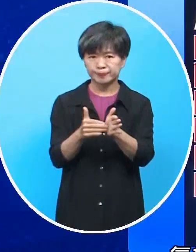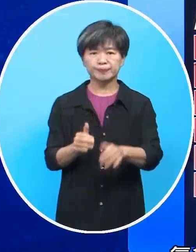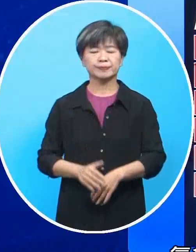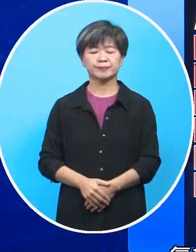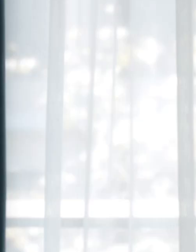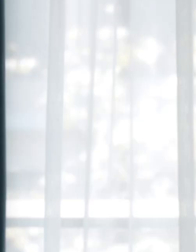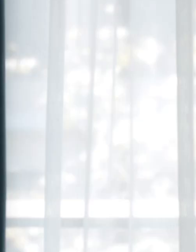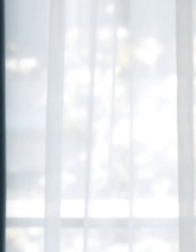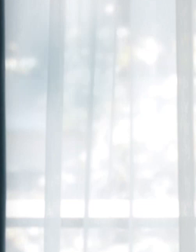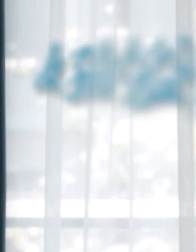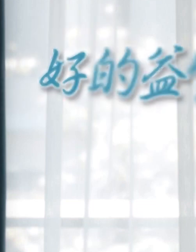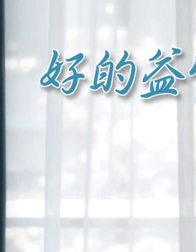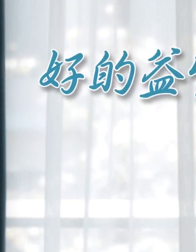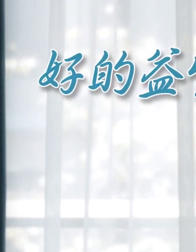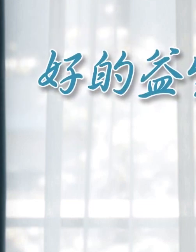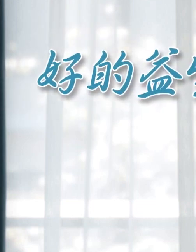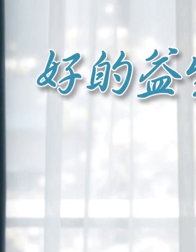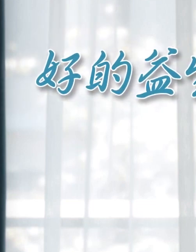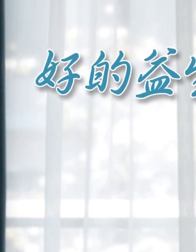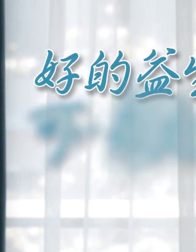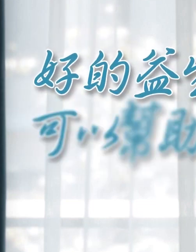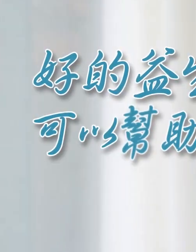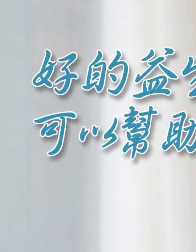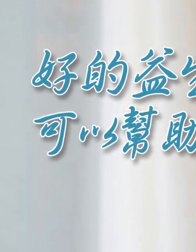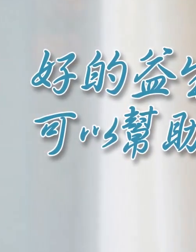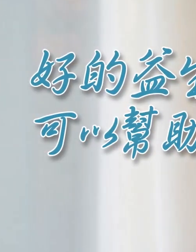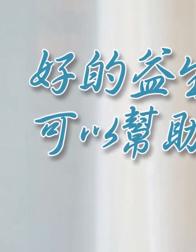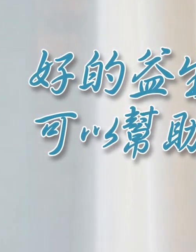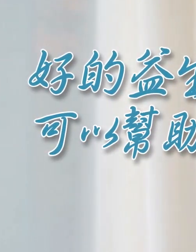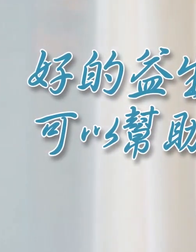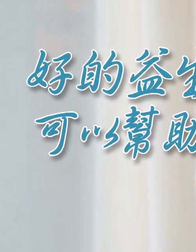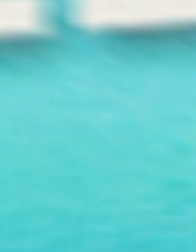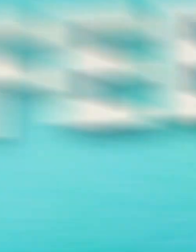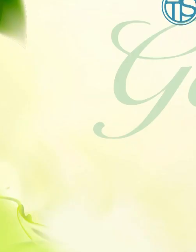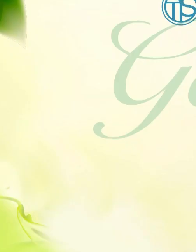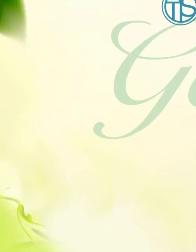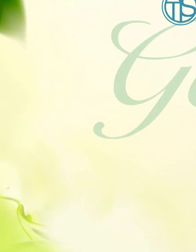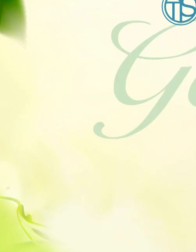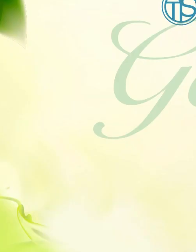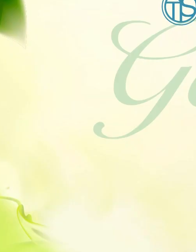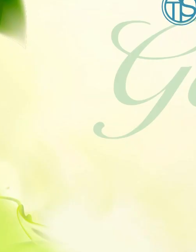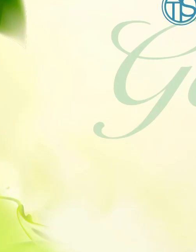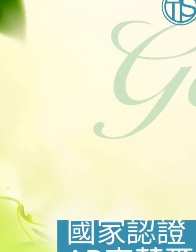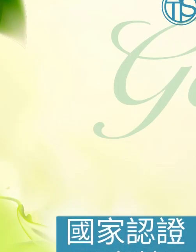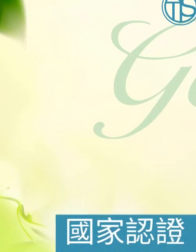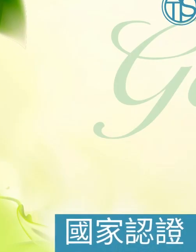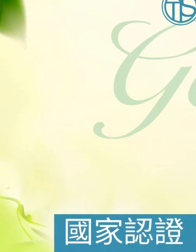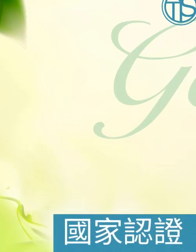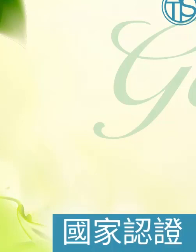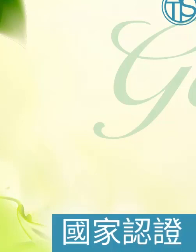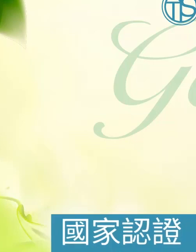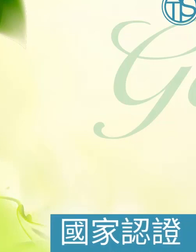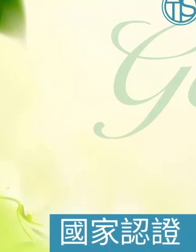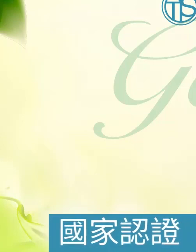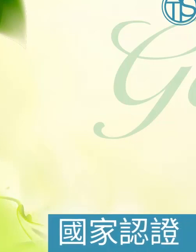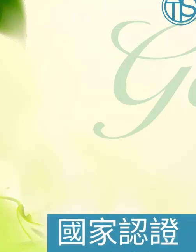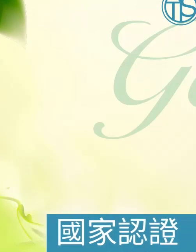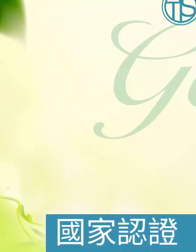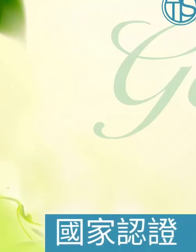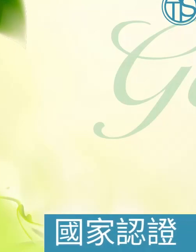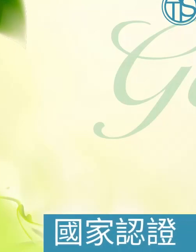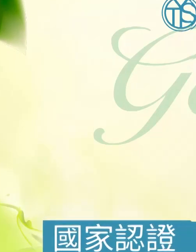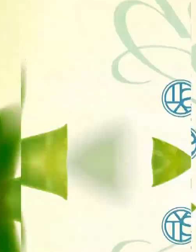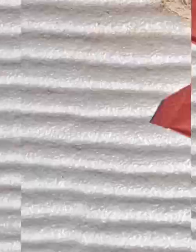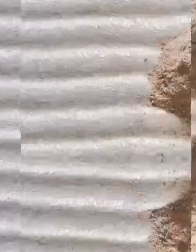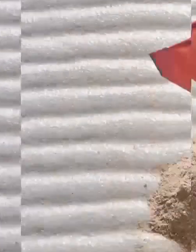明。 原来好的益生菌真的可以帮助入睡。太阳星全效克斐尔益生菌是国家认证 AB 克